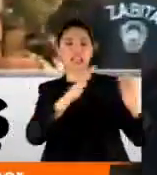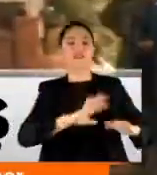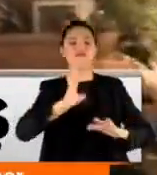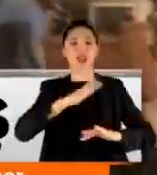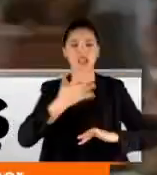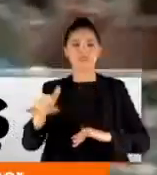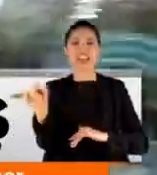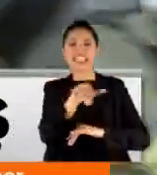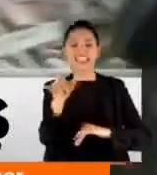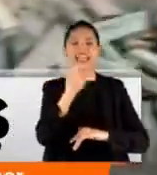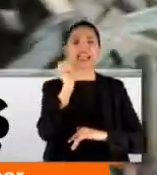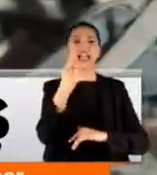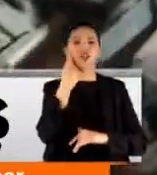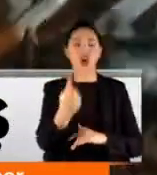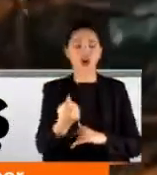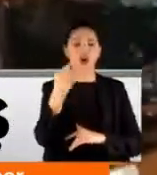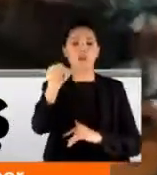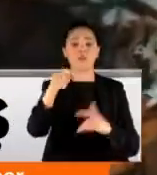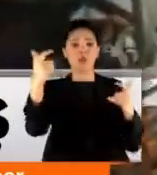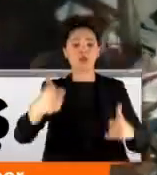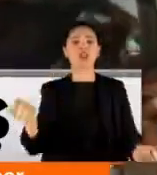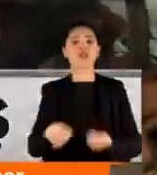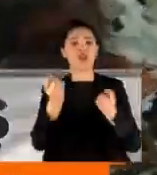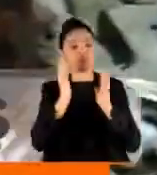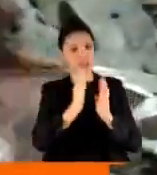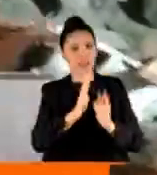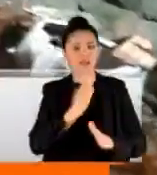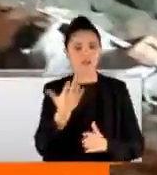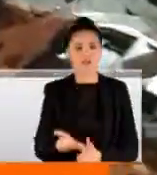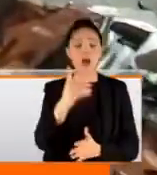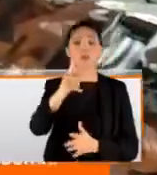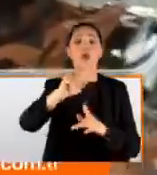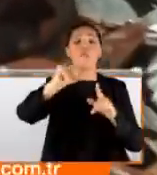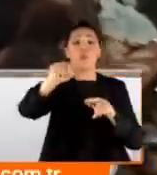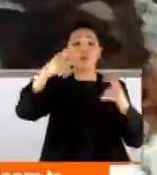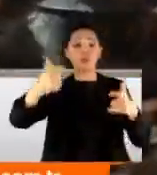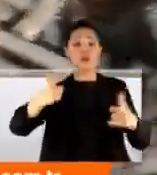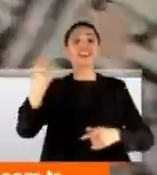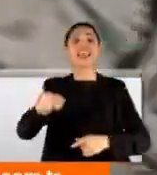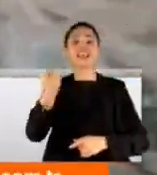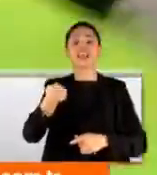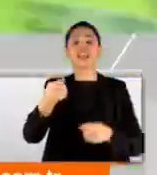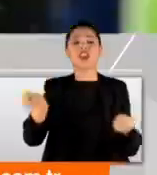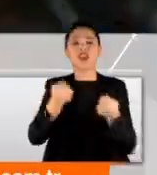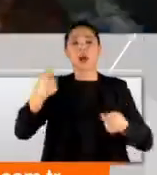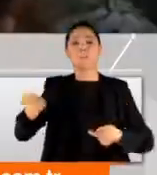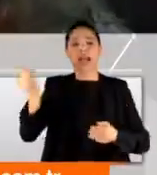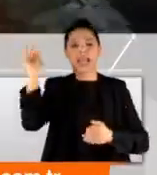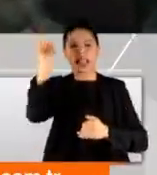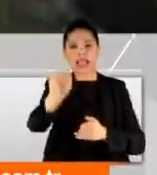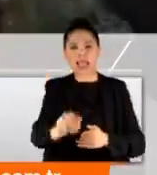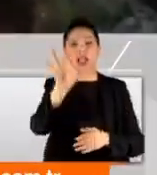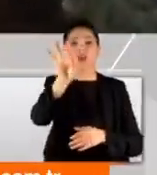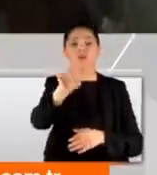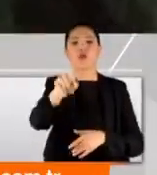yakın olan ilçeler zaten. İşte şu an burada çalışmalar devam ediyor. Bulunan bu noktada iş makinelerini de görüyorsunuz. İş makineleri şu